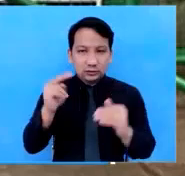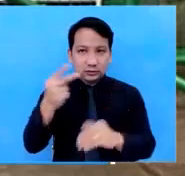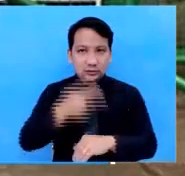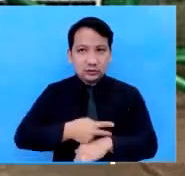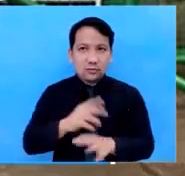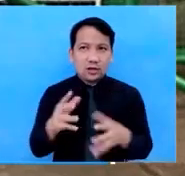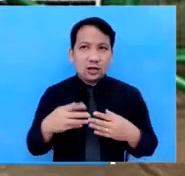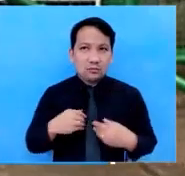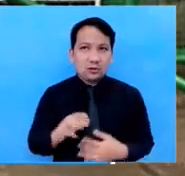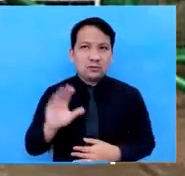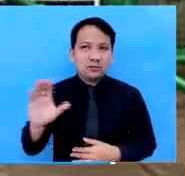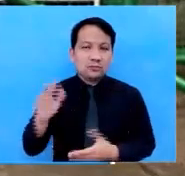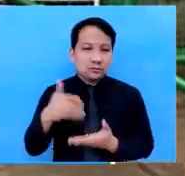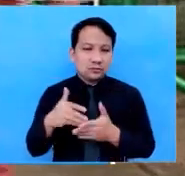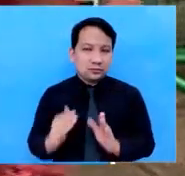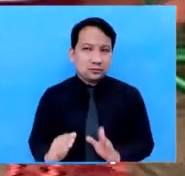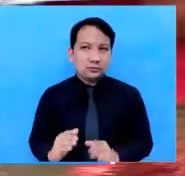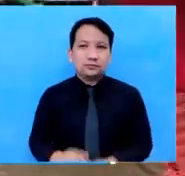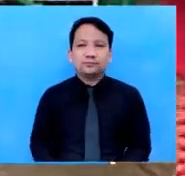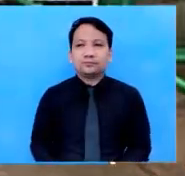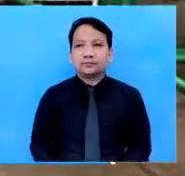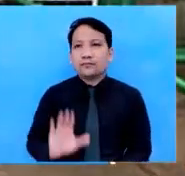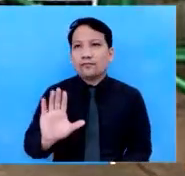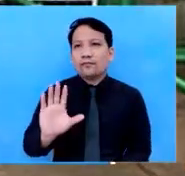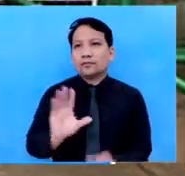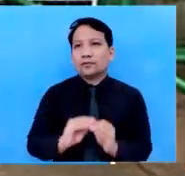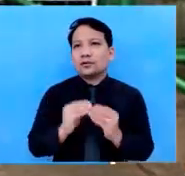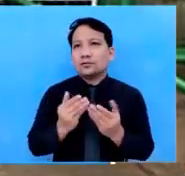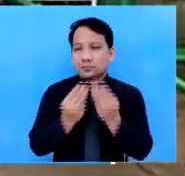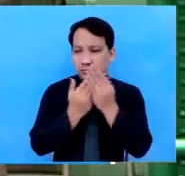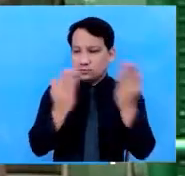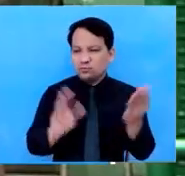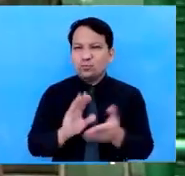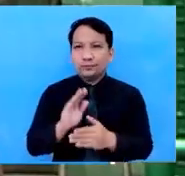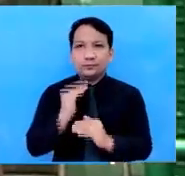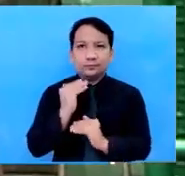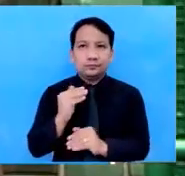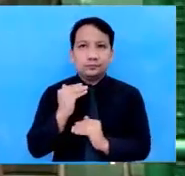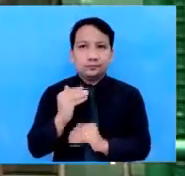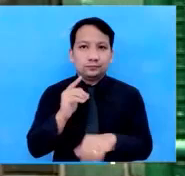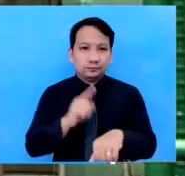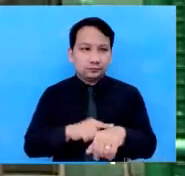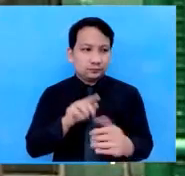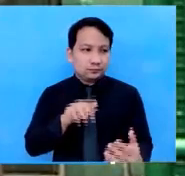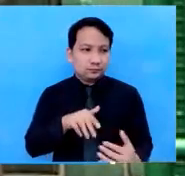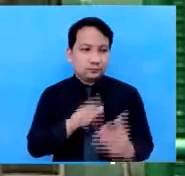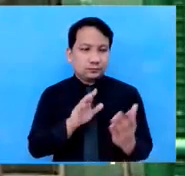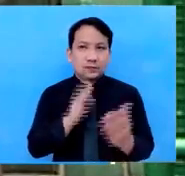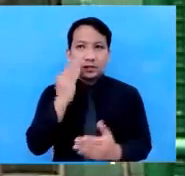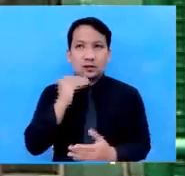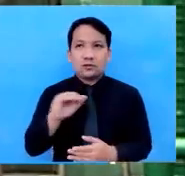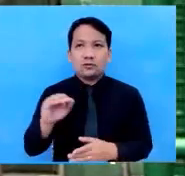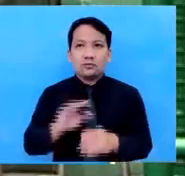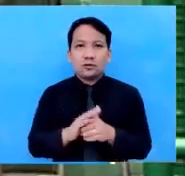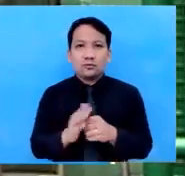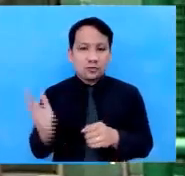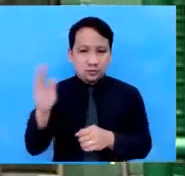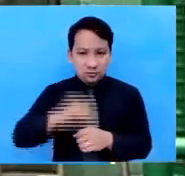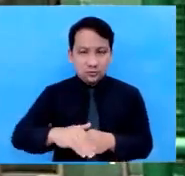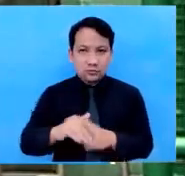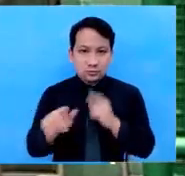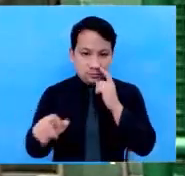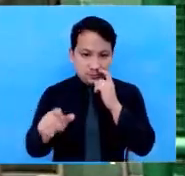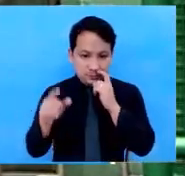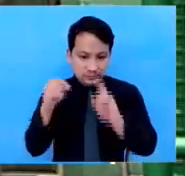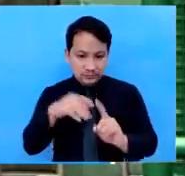naman ng mga magulang. Anila, mas maigi raw ang limitadong oras ng face-to-face classes kaysa sa nagtitiis ang kanilang mga anak sa